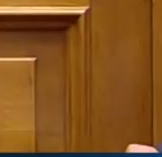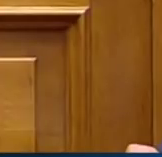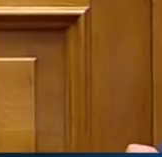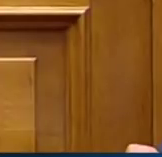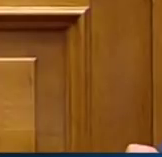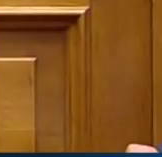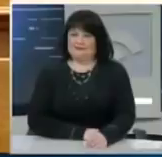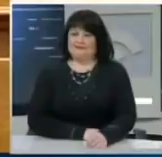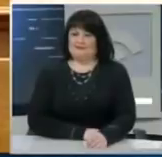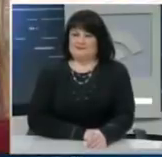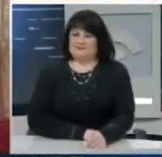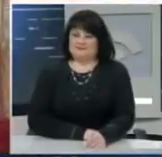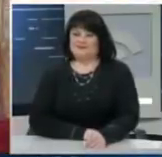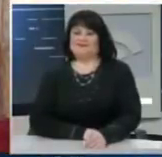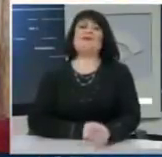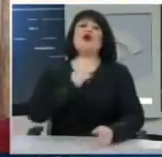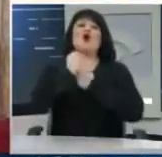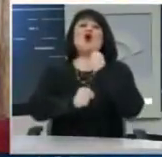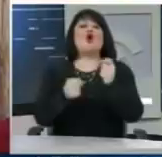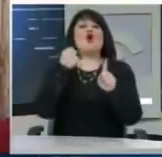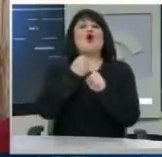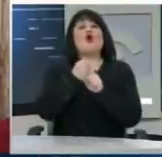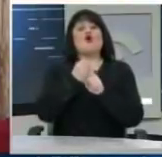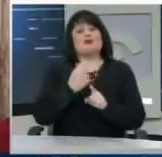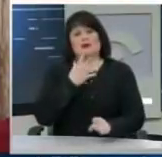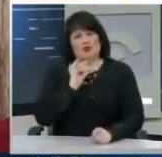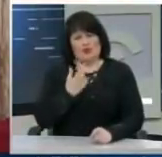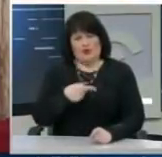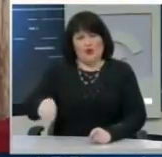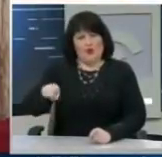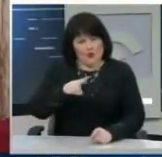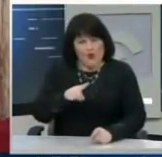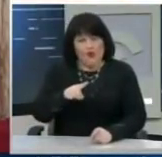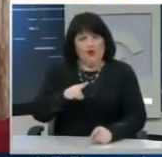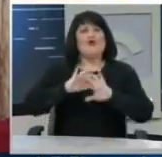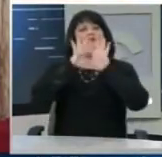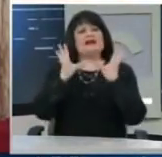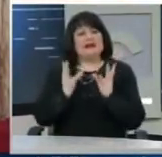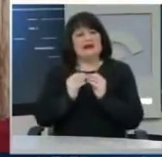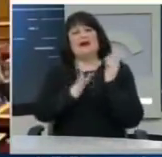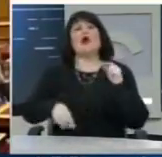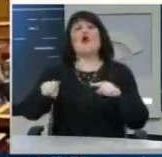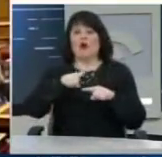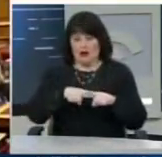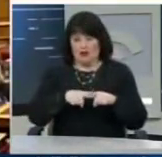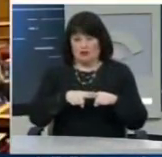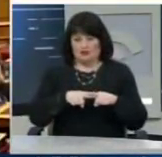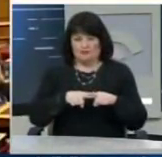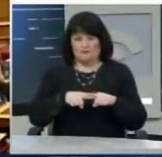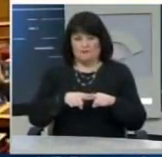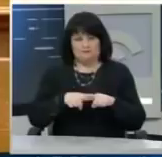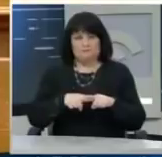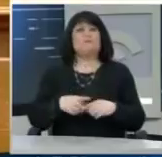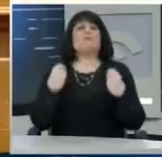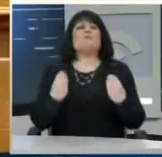τις διεκδικήσεις αυτές. Γιατί όλοι μας συλλογικά ελληνικός λαός. Είμαστε